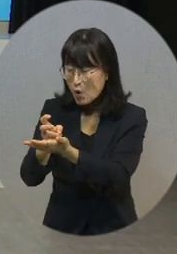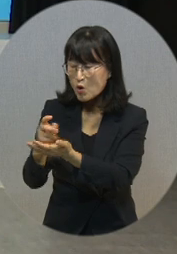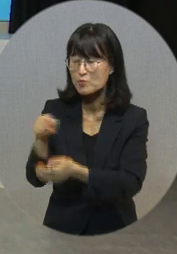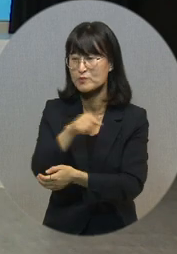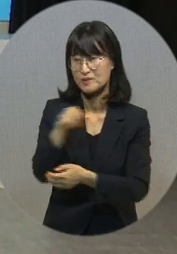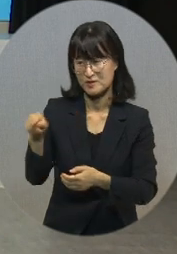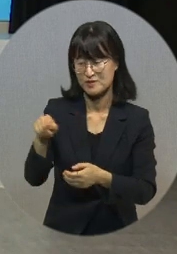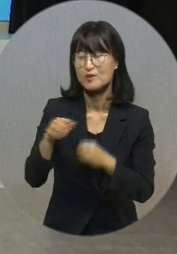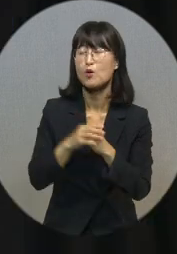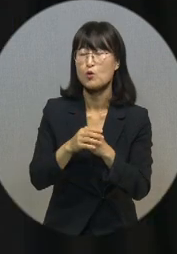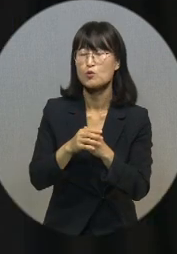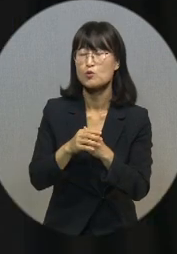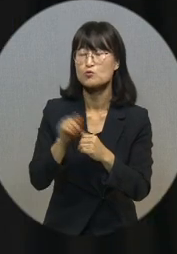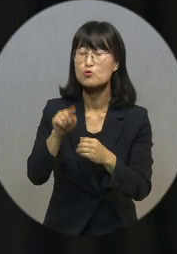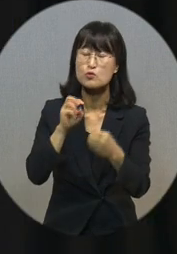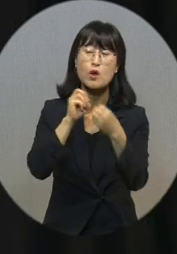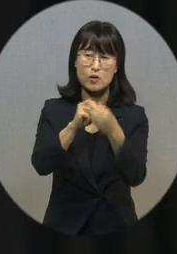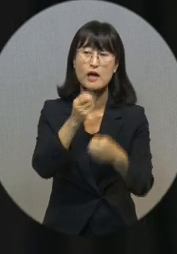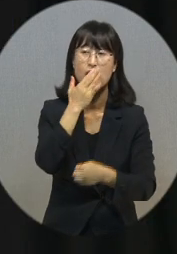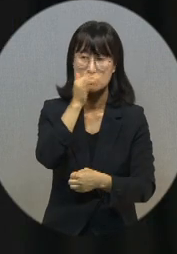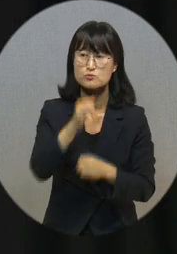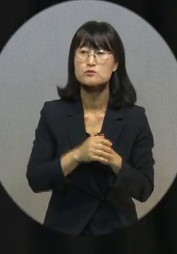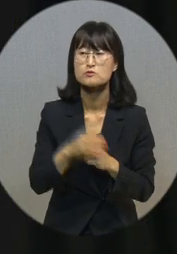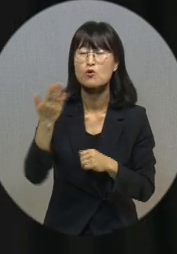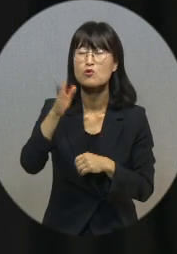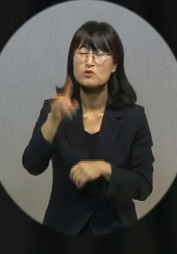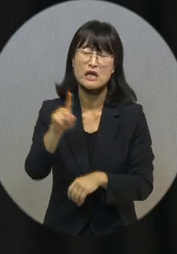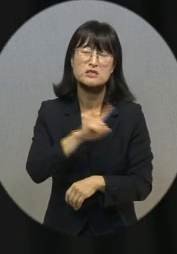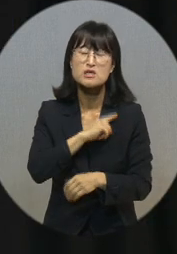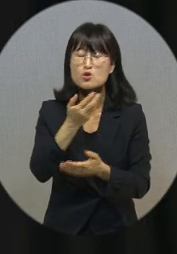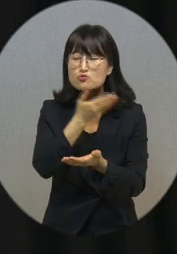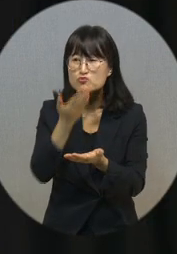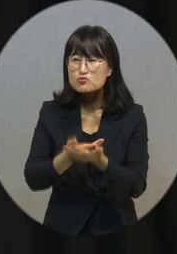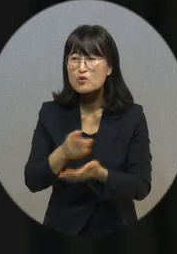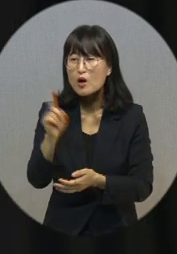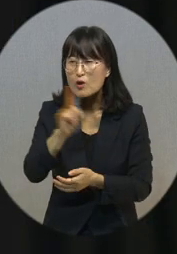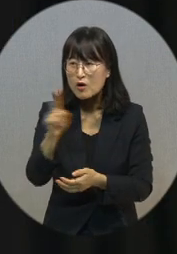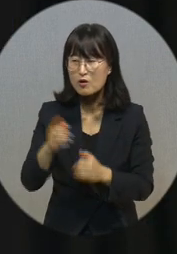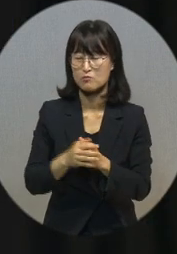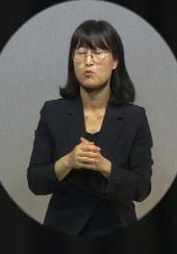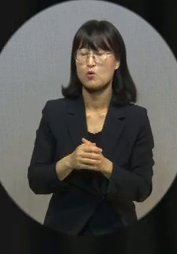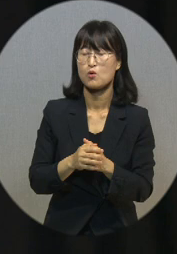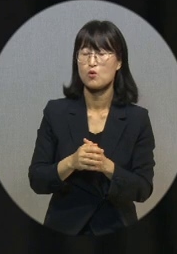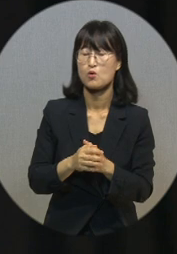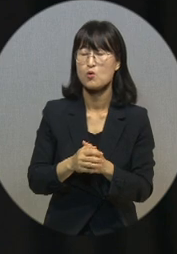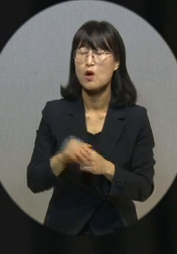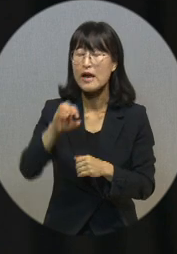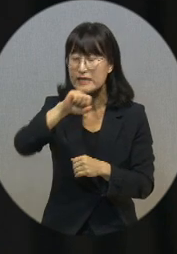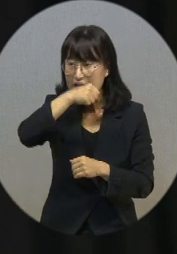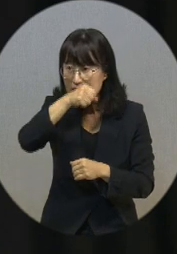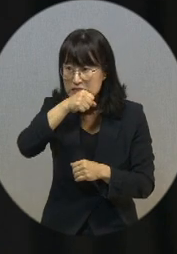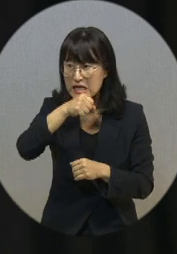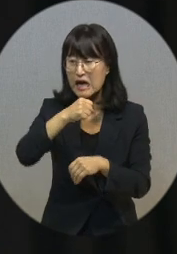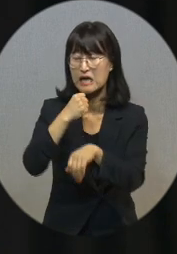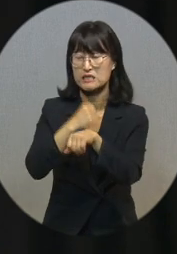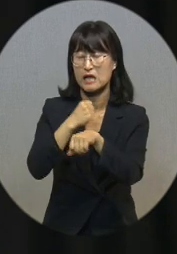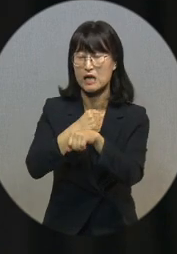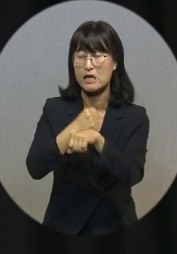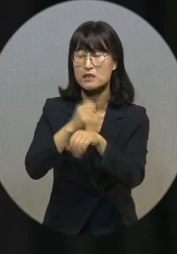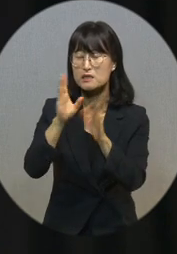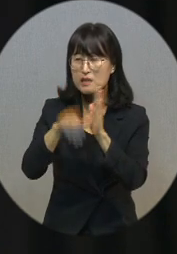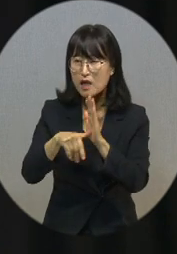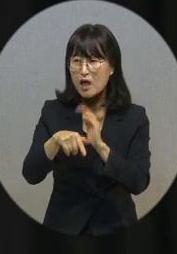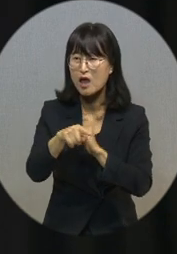영향을 네. 미칠 수 있지만 어떻게 보면은 제일 중요한 영향 평가라든지 인재 네. 예산에 반영해서는 네. 그런 부분이 빠져 있기